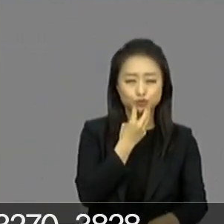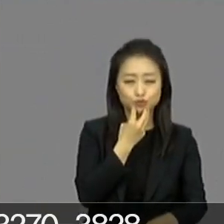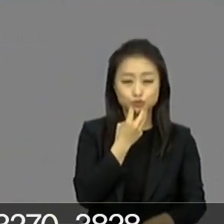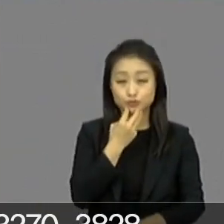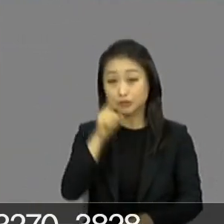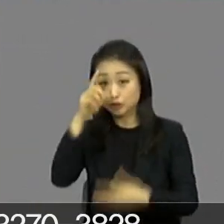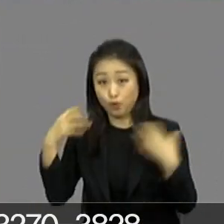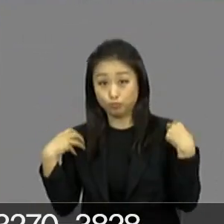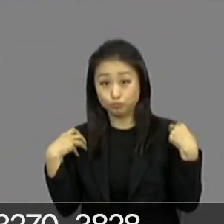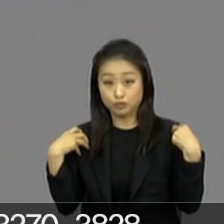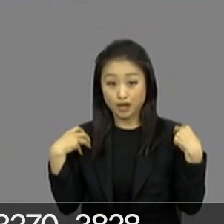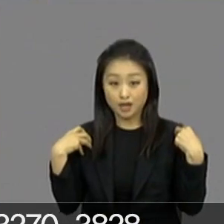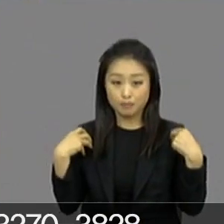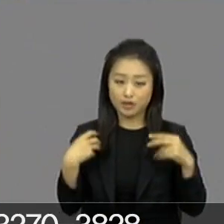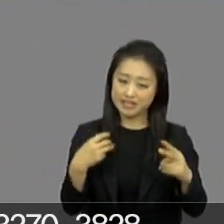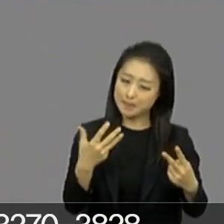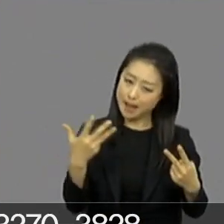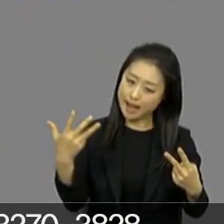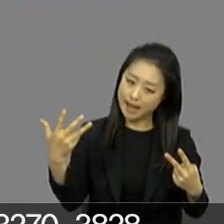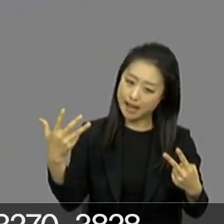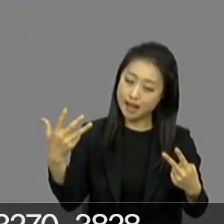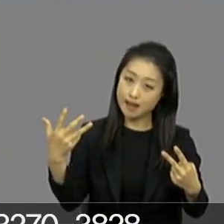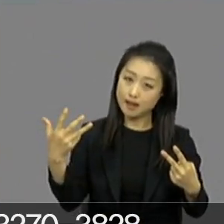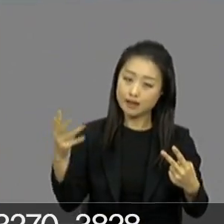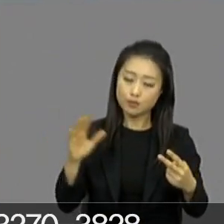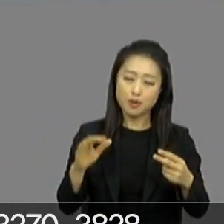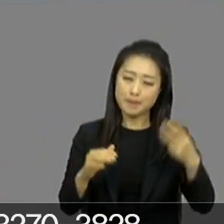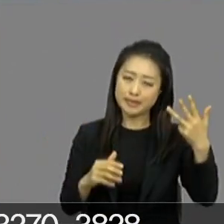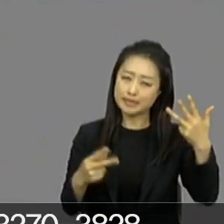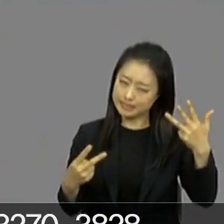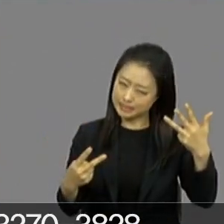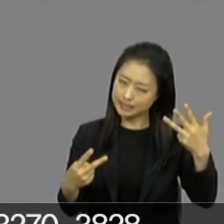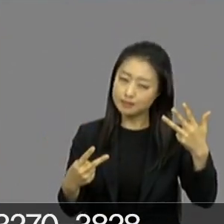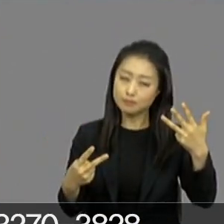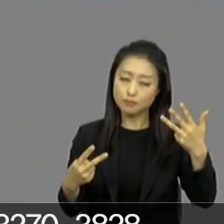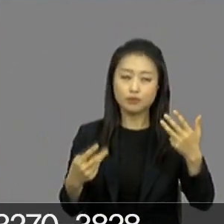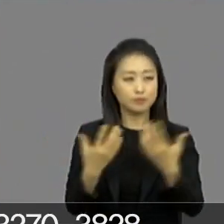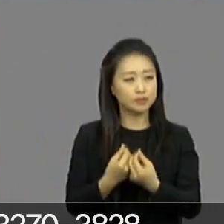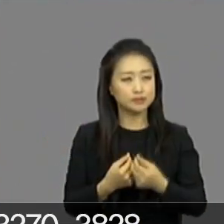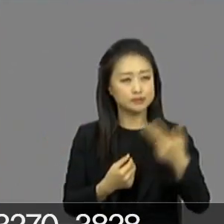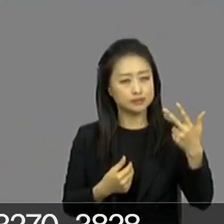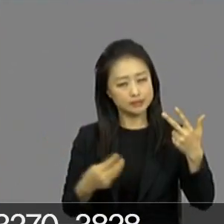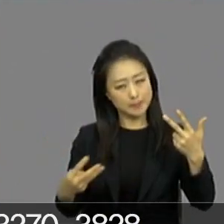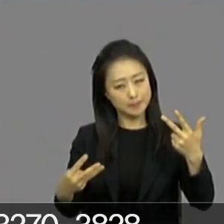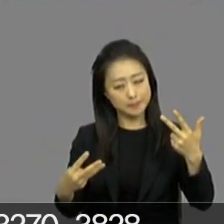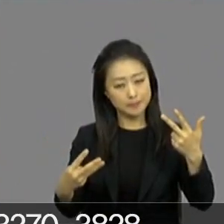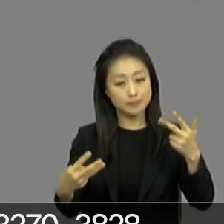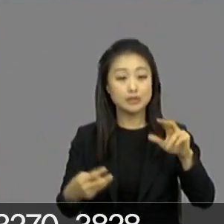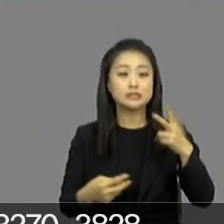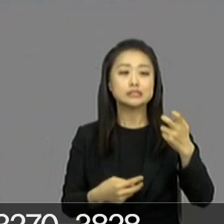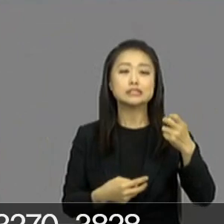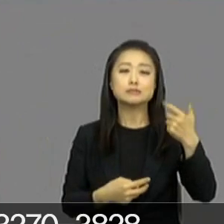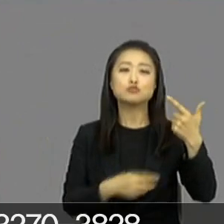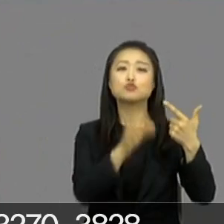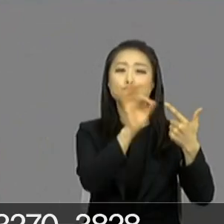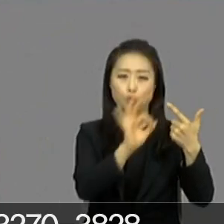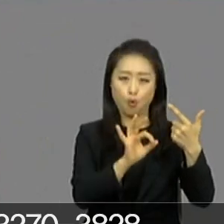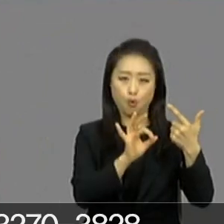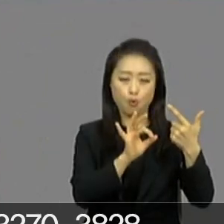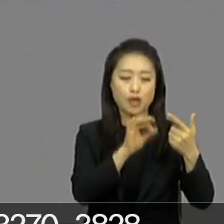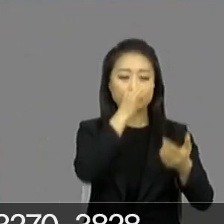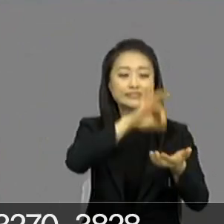8 뭐 실재 3 담아 지금까지의 거의 안 했을 겁니다 왜냐하면 서울시 재정자립도가 76% 이니까요